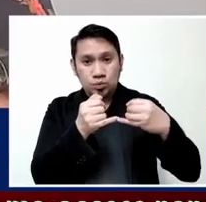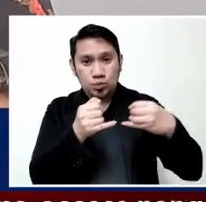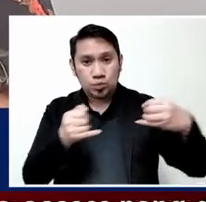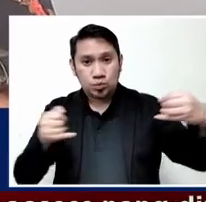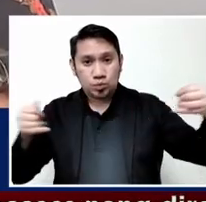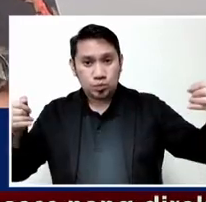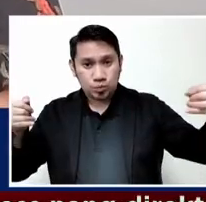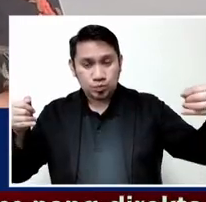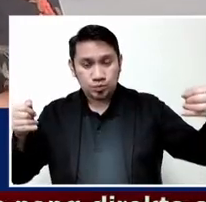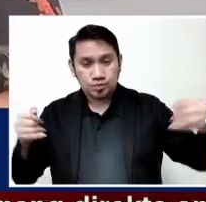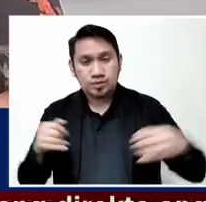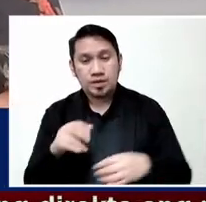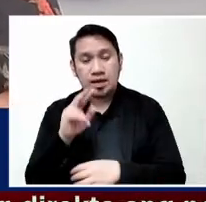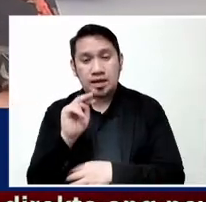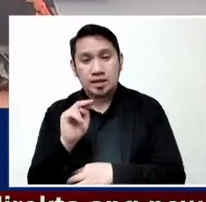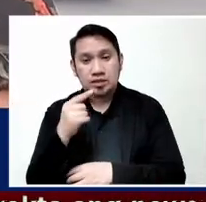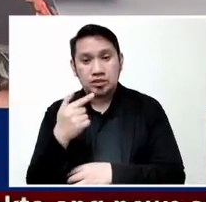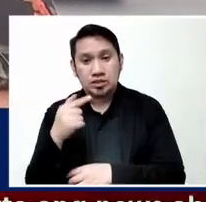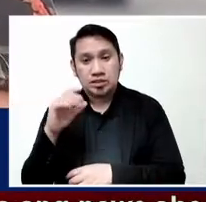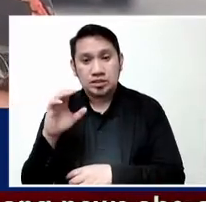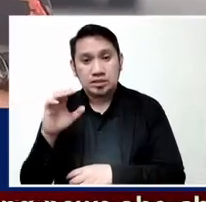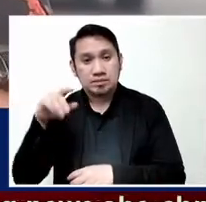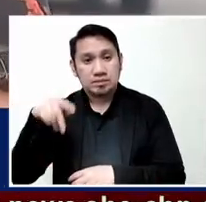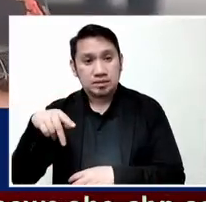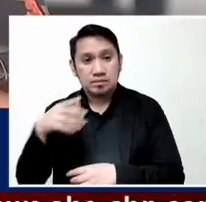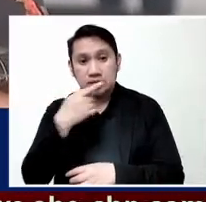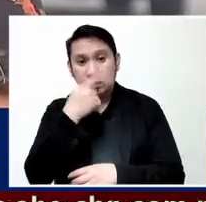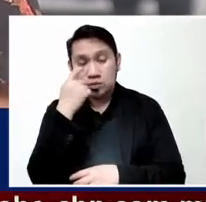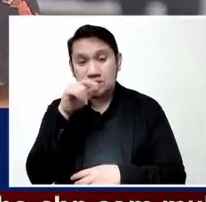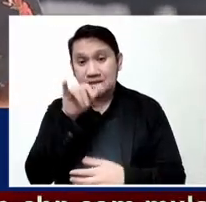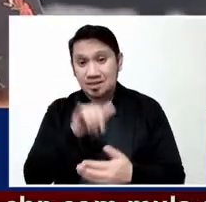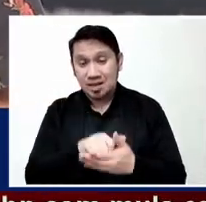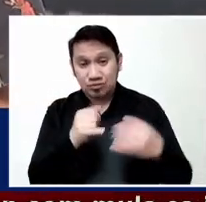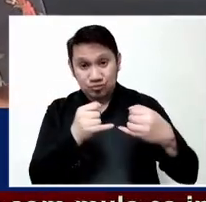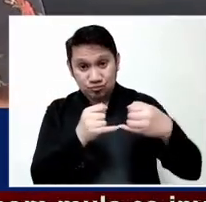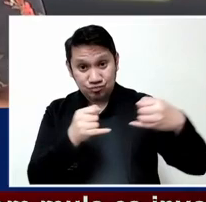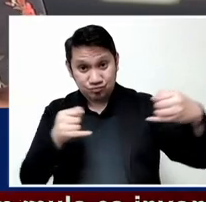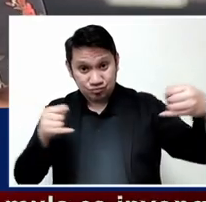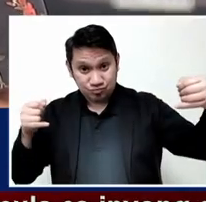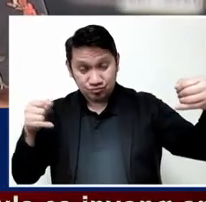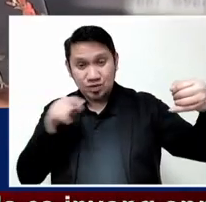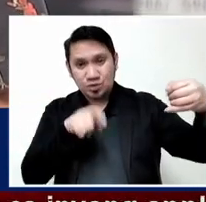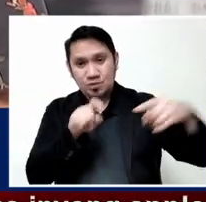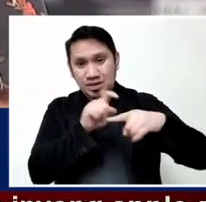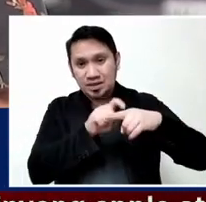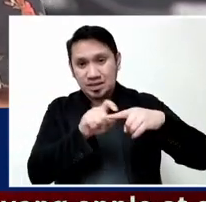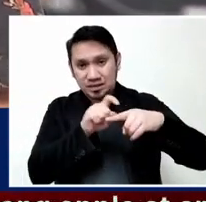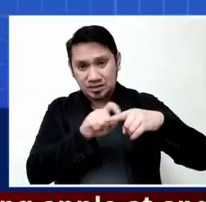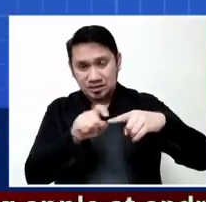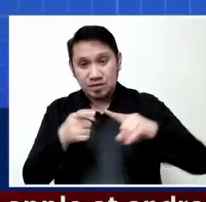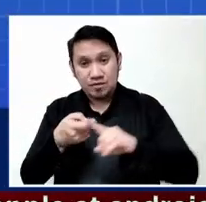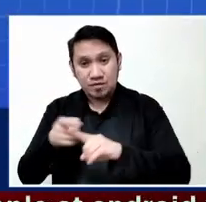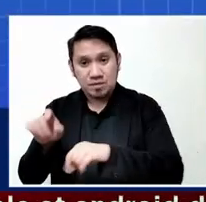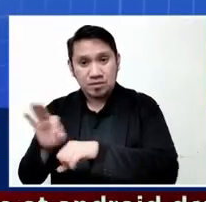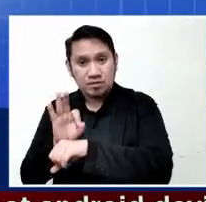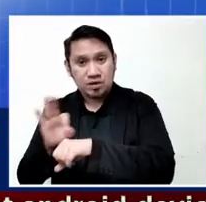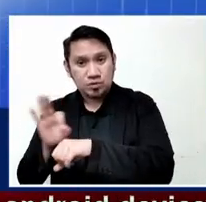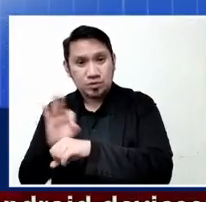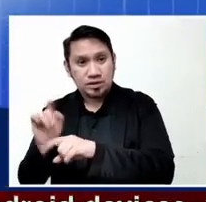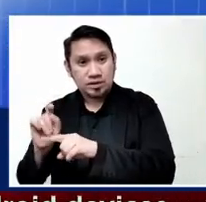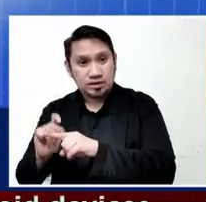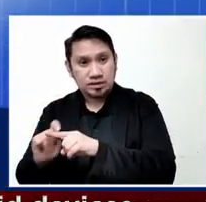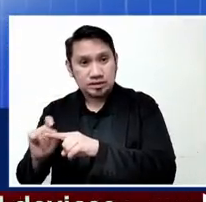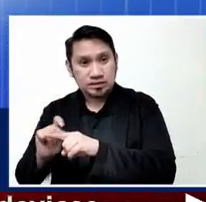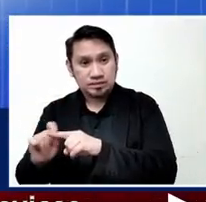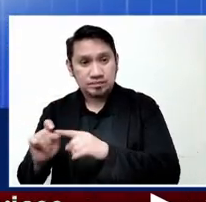o NGCP. Ang mga transmission lines kasi ang dinadaanan ng kuryente mula sa mga power plants.